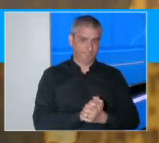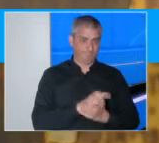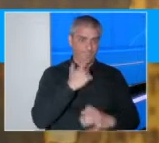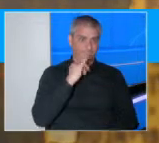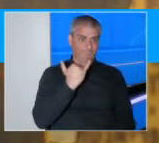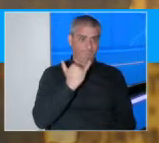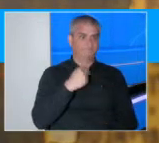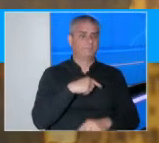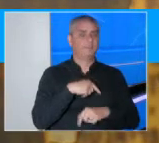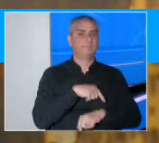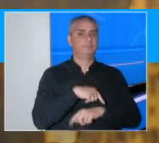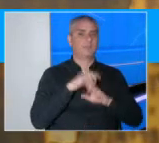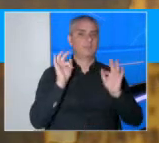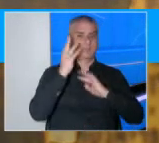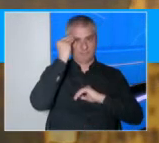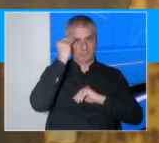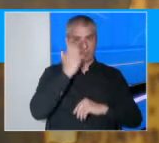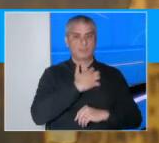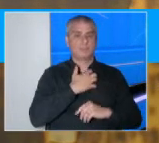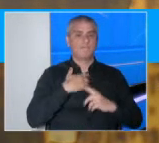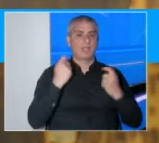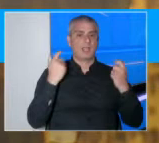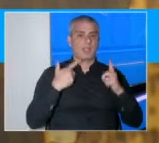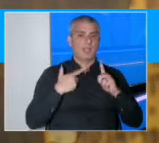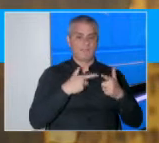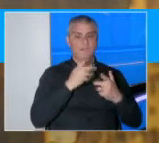כן. במהלך טקס הזיכרון לנפגעי פעולות האיבה,